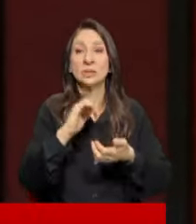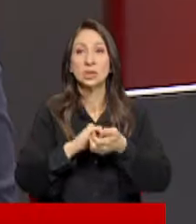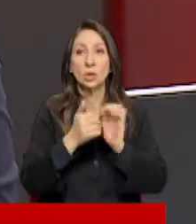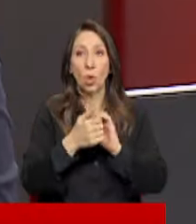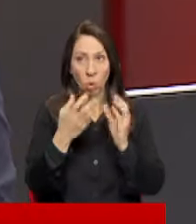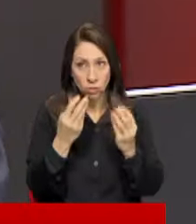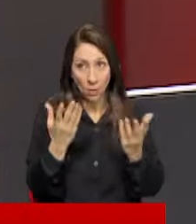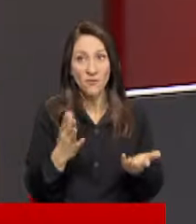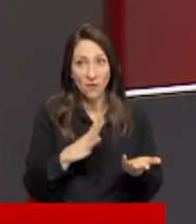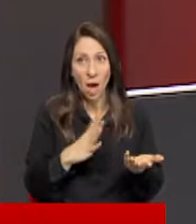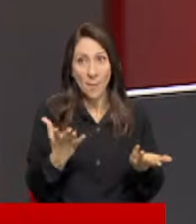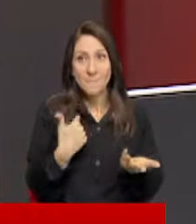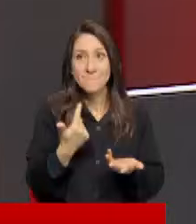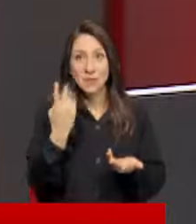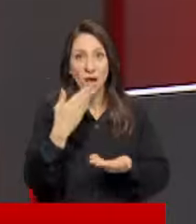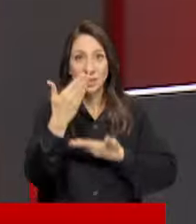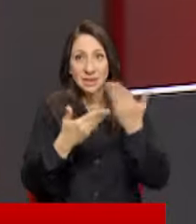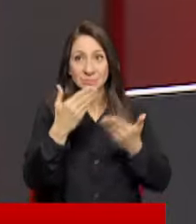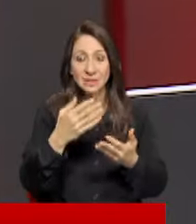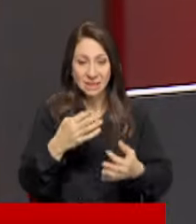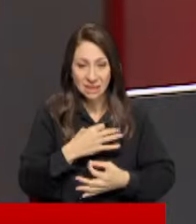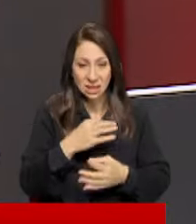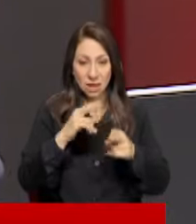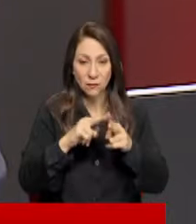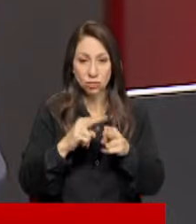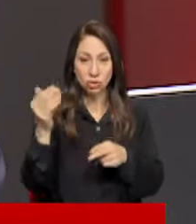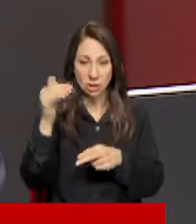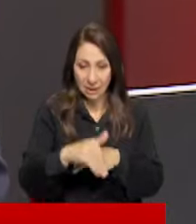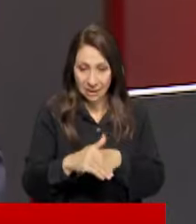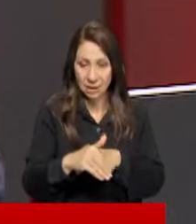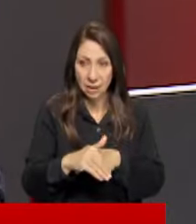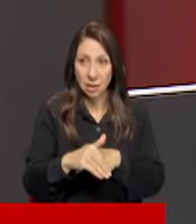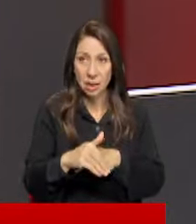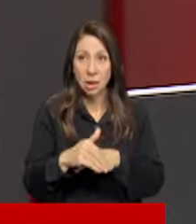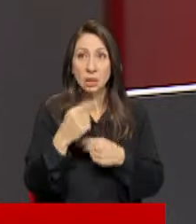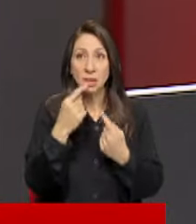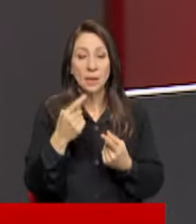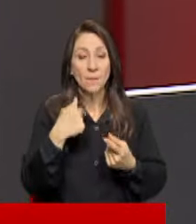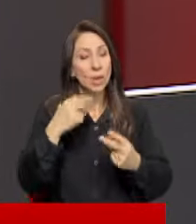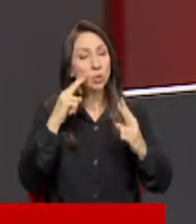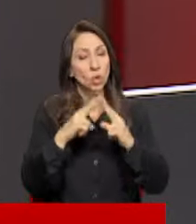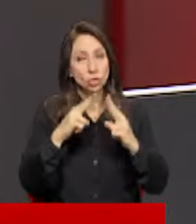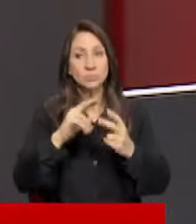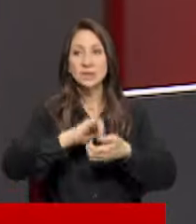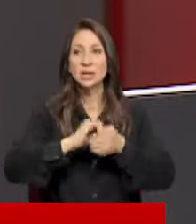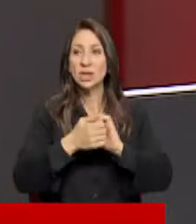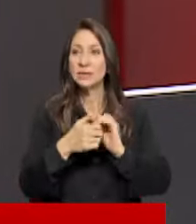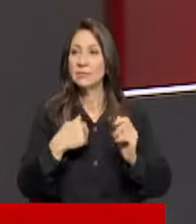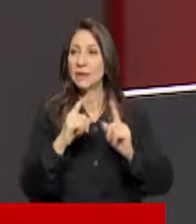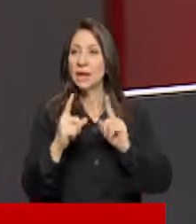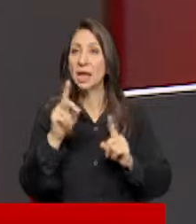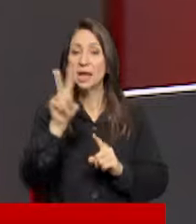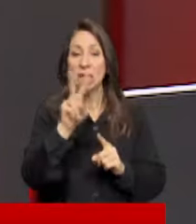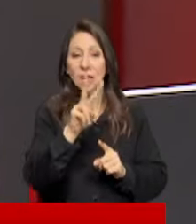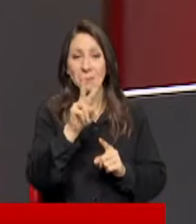teşkilatın olmaz olur mu? Var ama ben size biraz önce anlattım. Sayın Kavuncu geldi, Burak Kavuncu. dedi ben görüştüm teşkilatlarımızda.